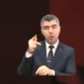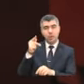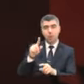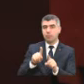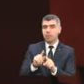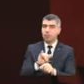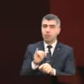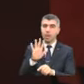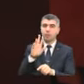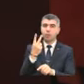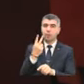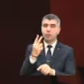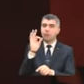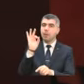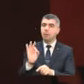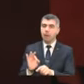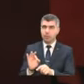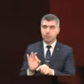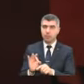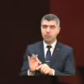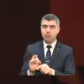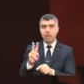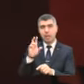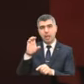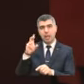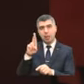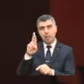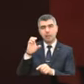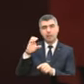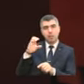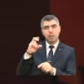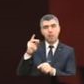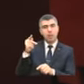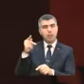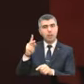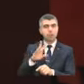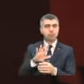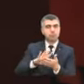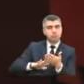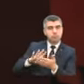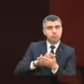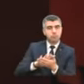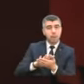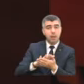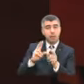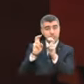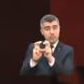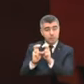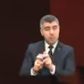باش نصحح المعلومة، 25% اللي كاينة ما بين الرباط والدار البيضاء وقنيطرة، ولكن هذا الخصاص راه كاين في المغرب كامل. واخا